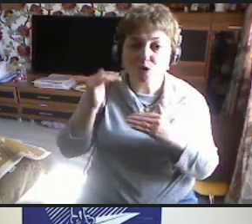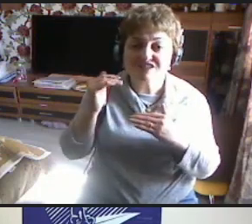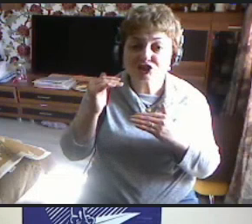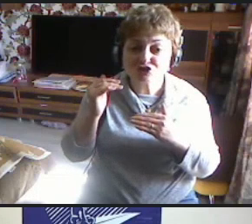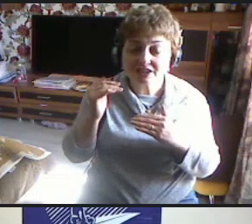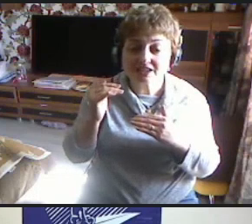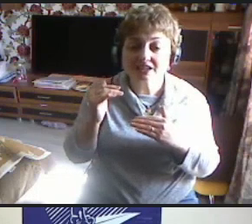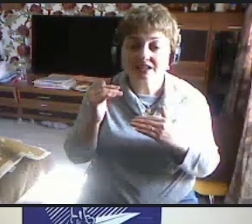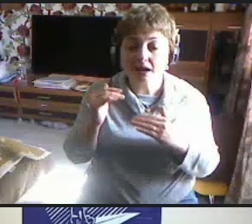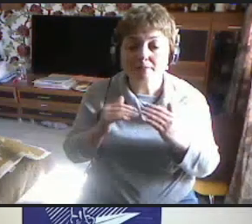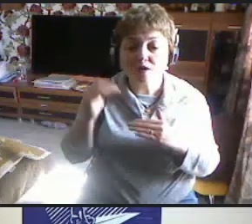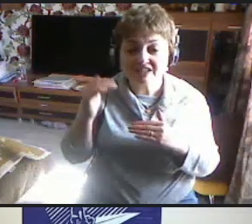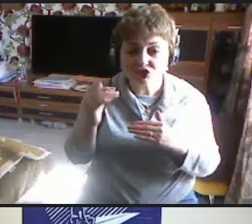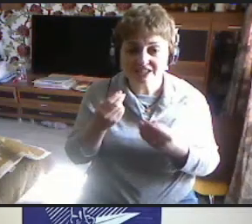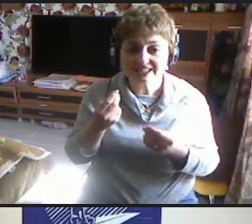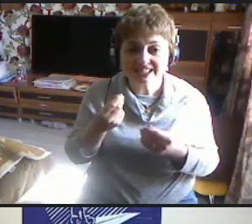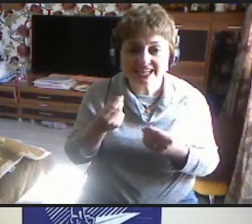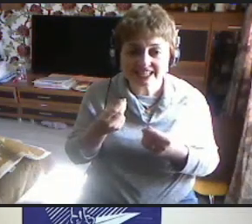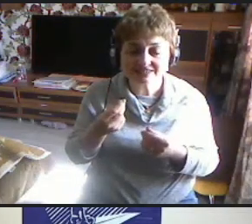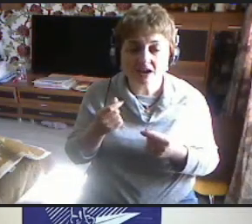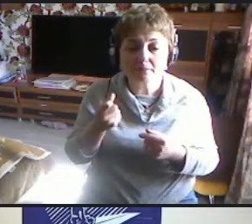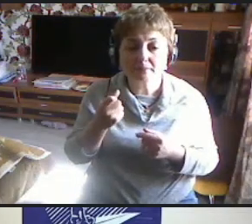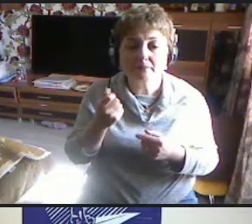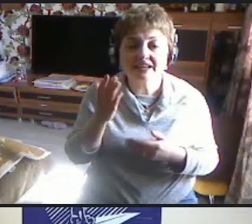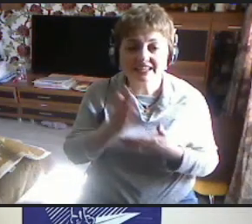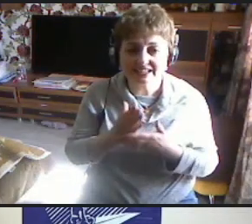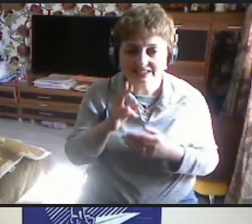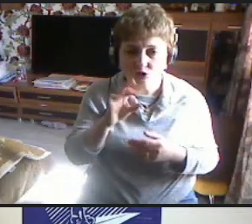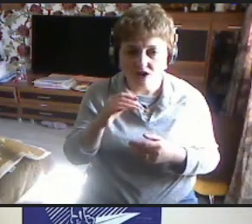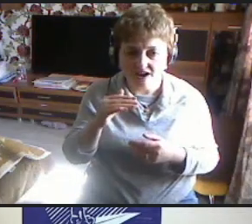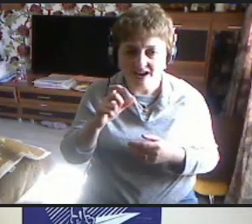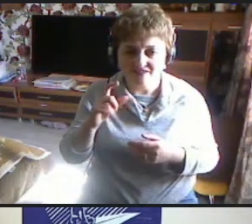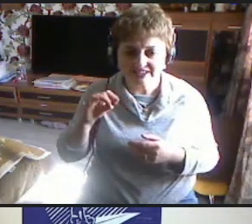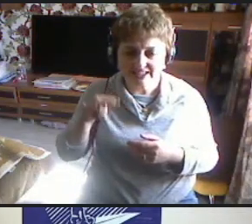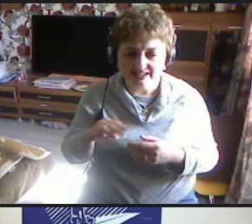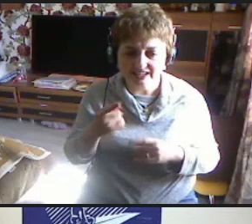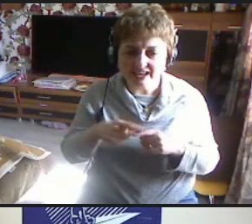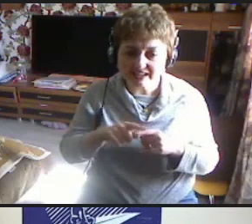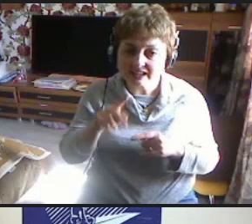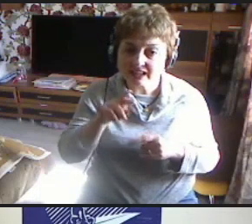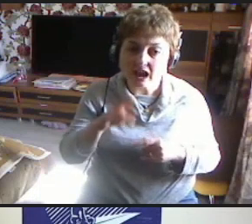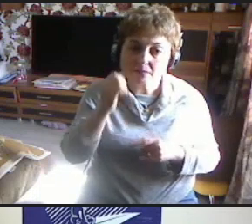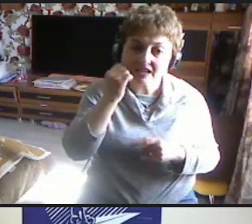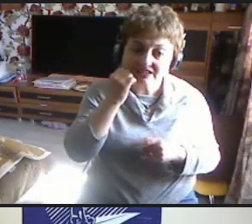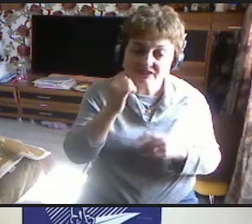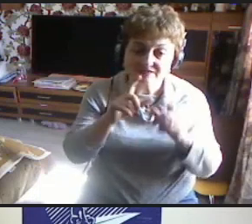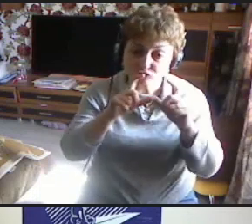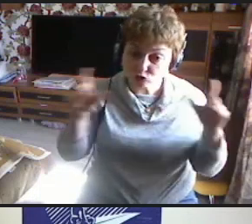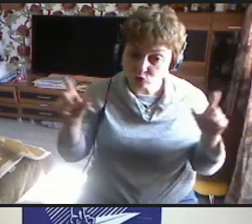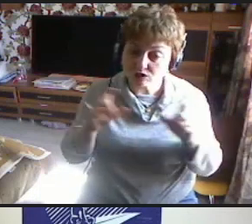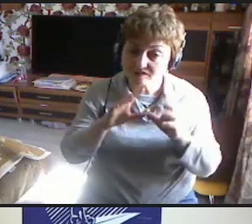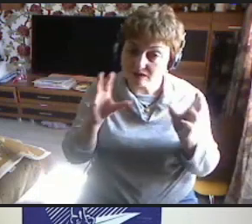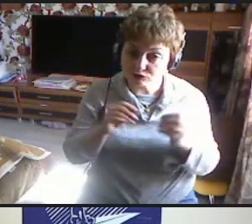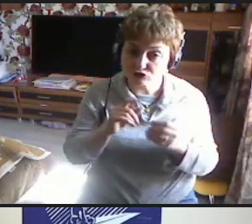повышенные средства, поскольку есть коэффициент. Это именно для Москвы, поэтому школе вообще-то должно быть выгодно.